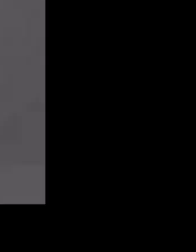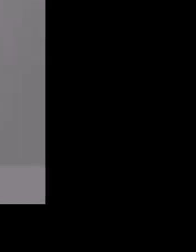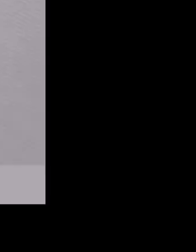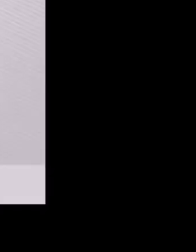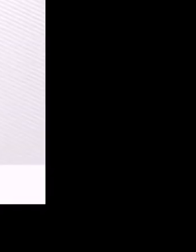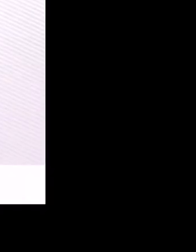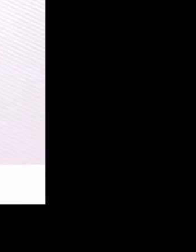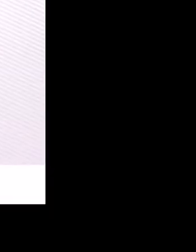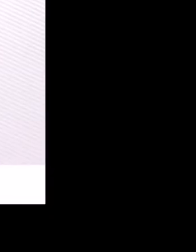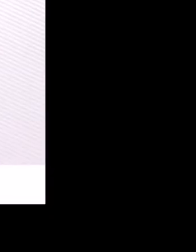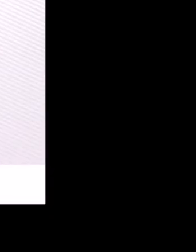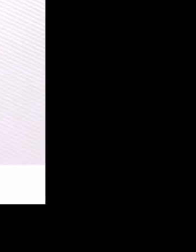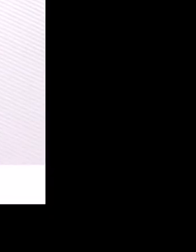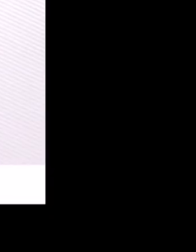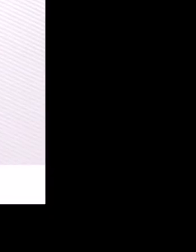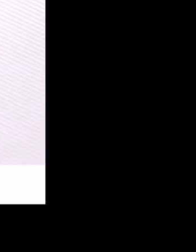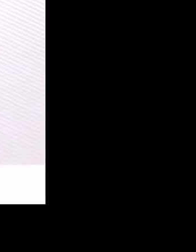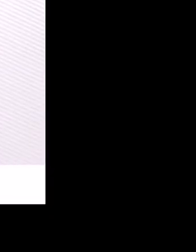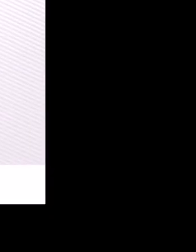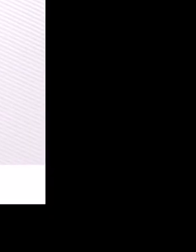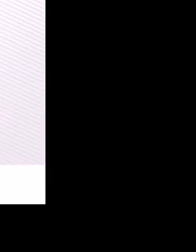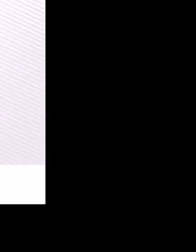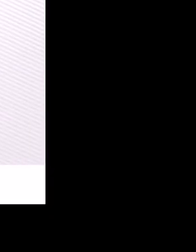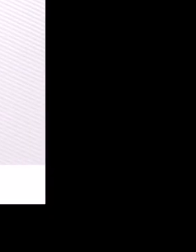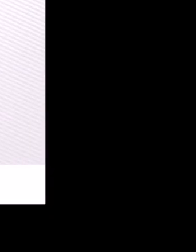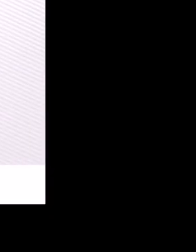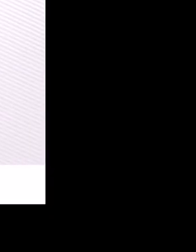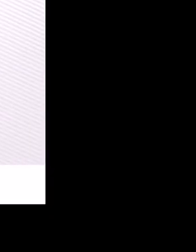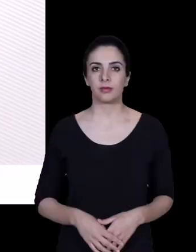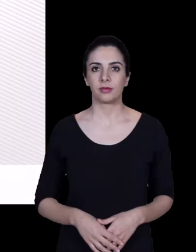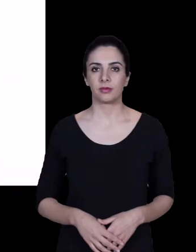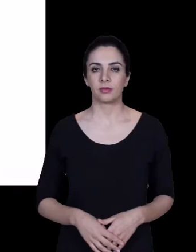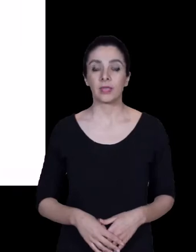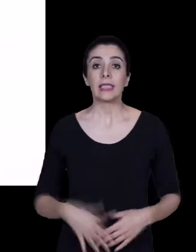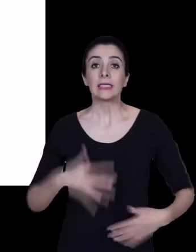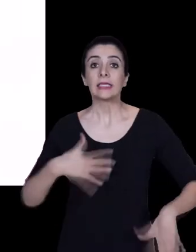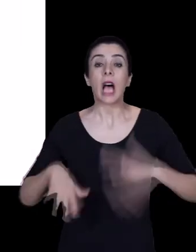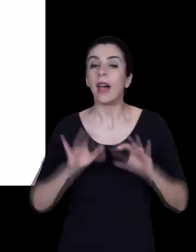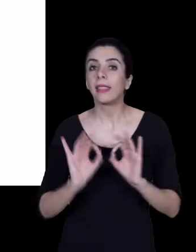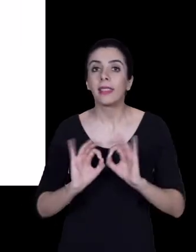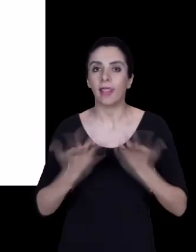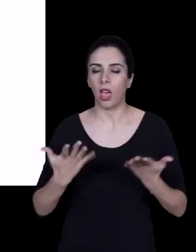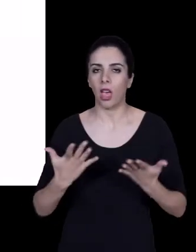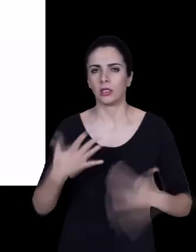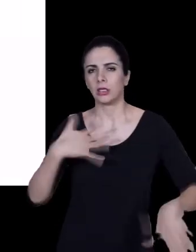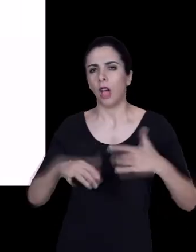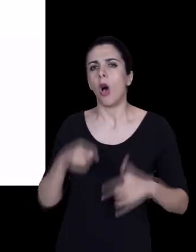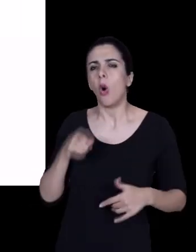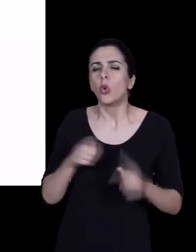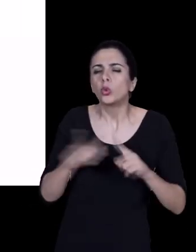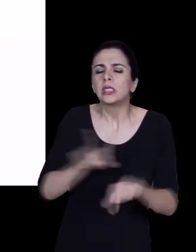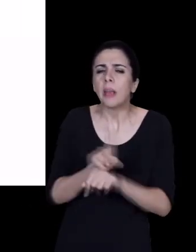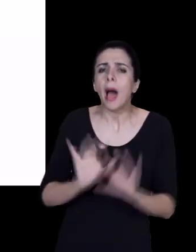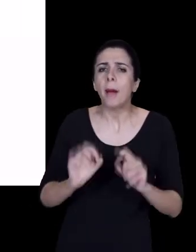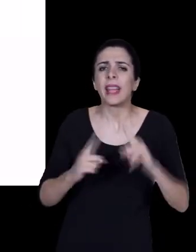Sakatlık nedir? Altta eğitime eşit katılım hashtag'i Sakatlık çok uzun bir süre tıp alanının